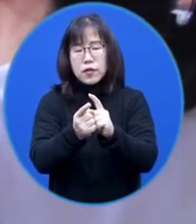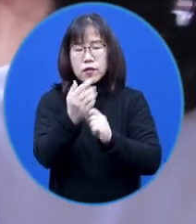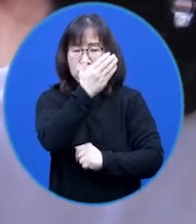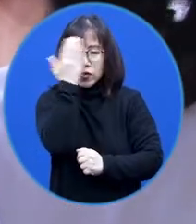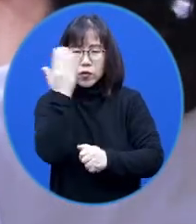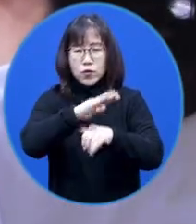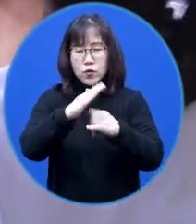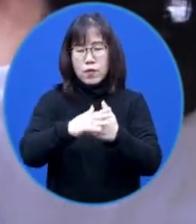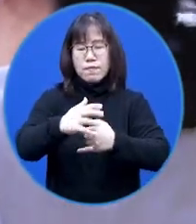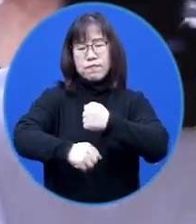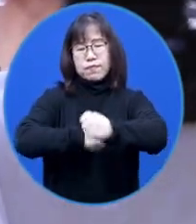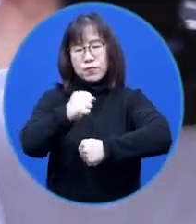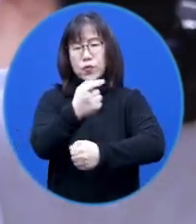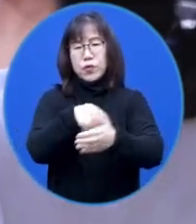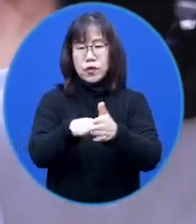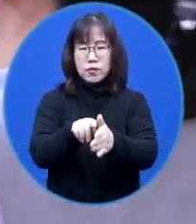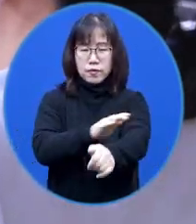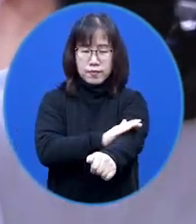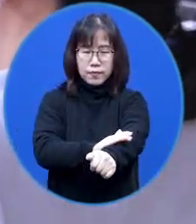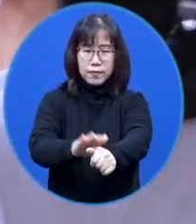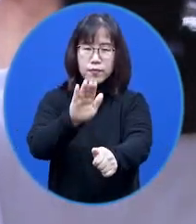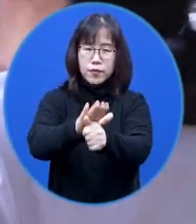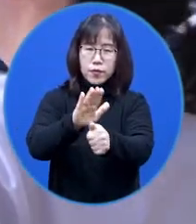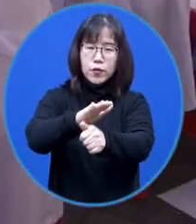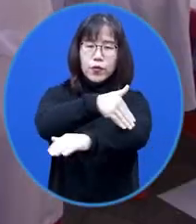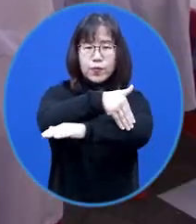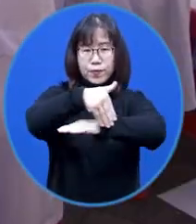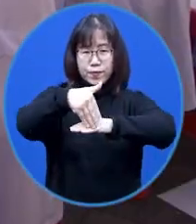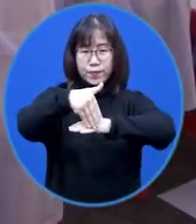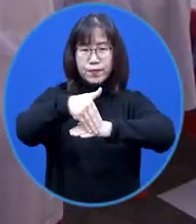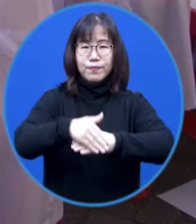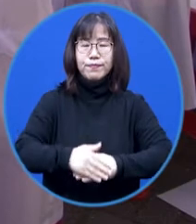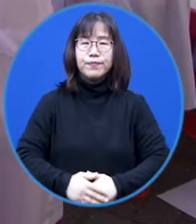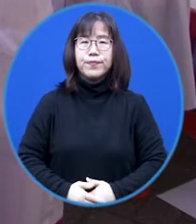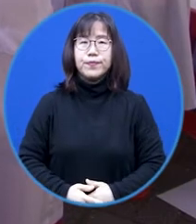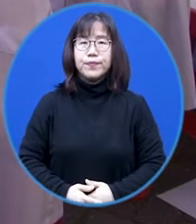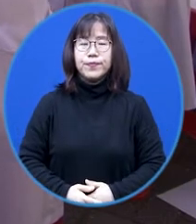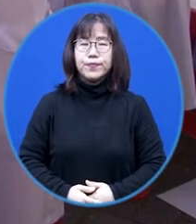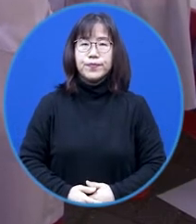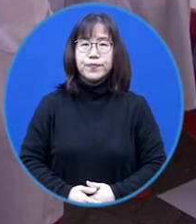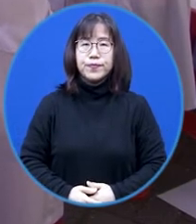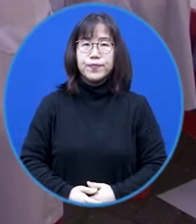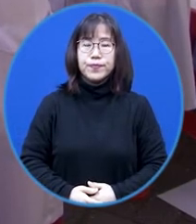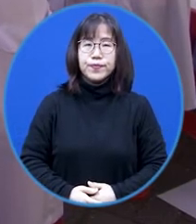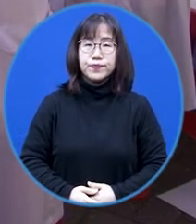청소년들이 마음껏 꿈을 펼칠 수 있도록 촘촘한 안전 울타리를 만들 방침입니다.